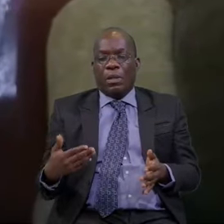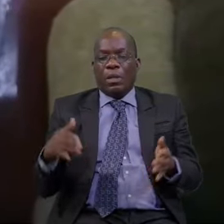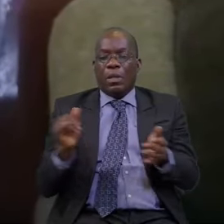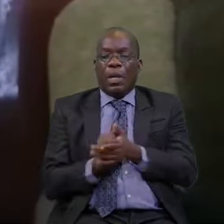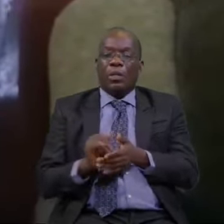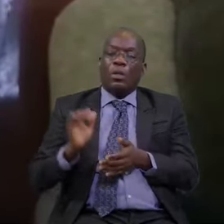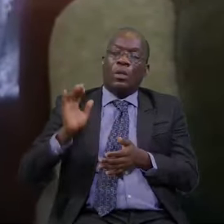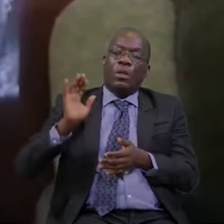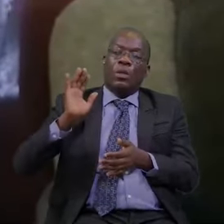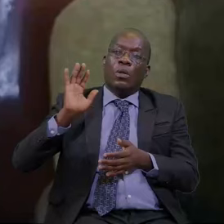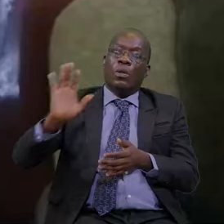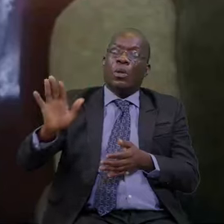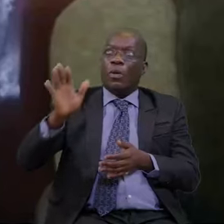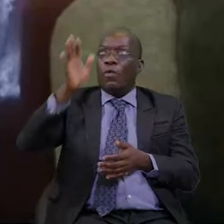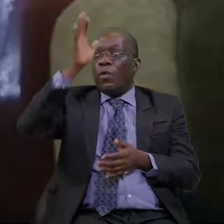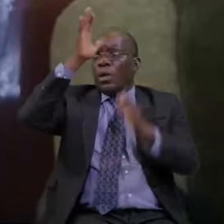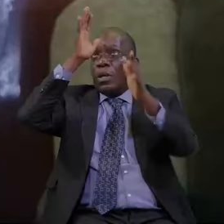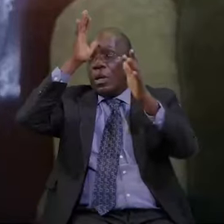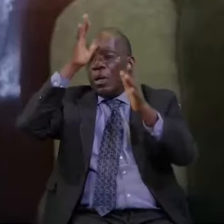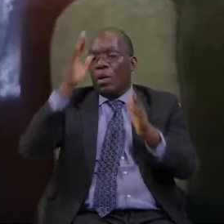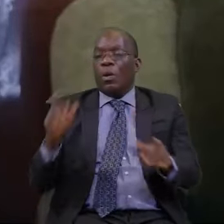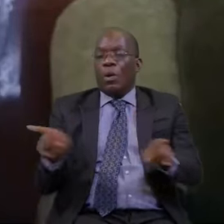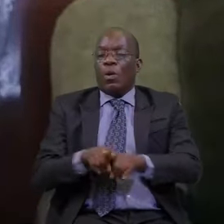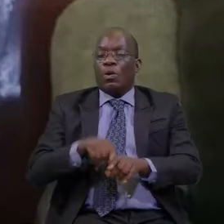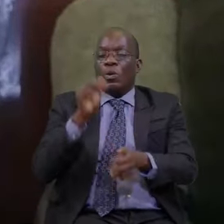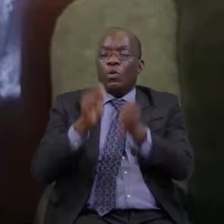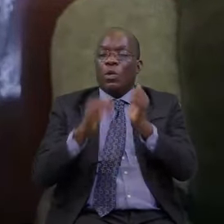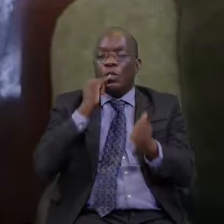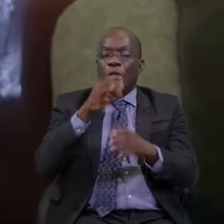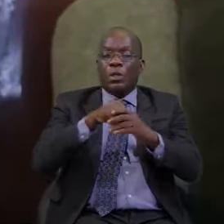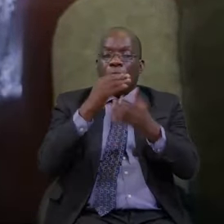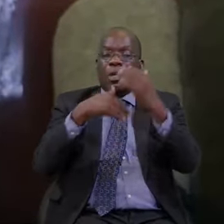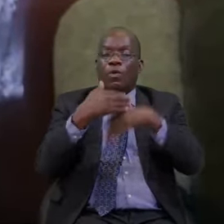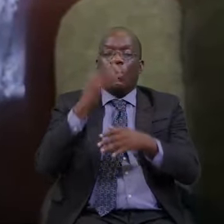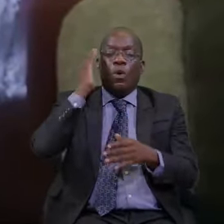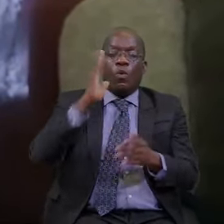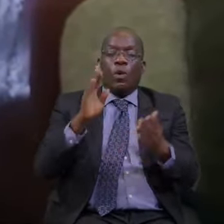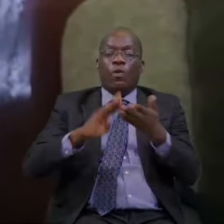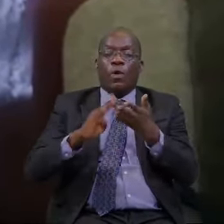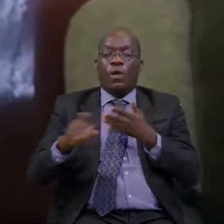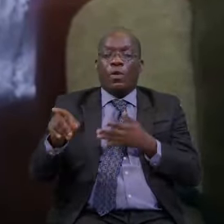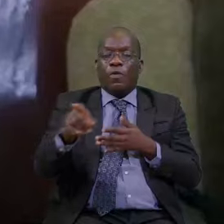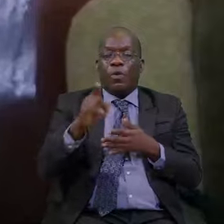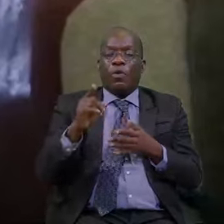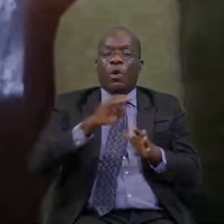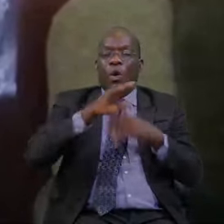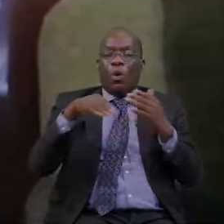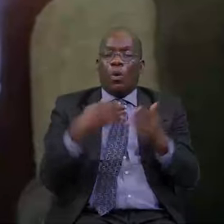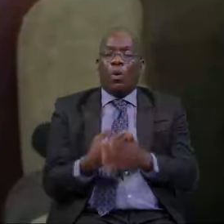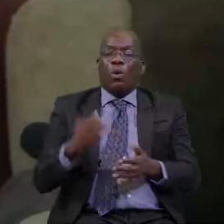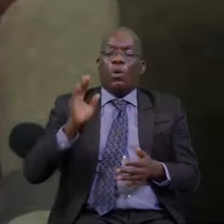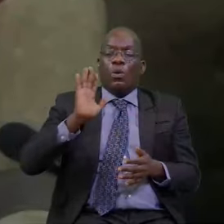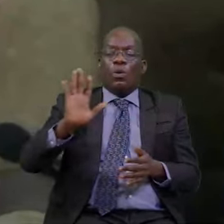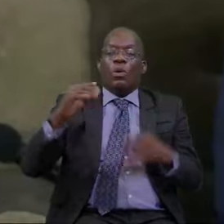pardonnez afin que votre Père qui est dans les cieux vous pardonne aussi vos